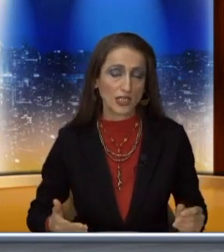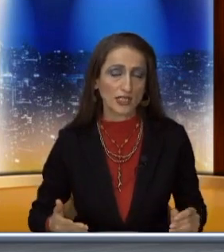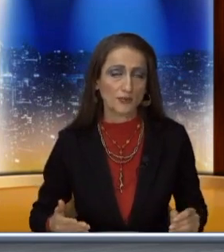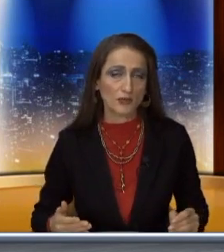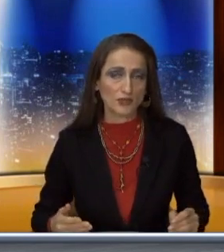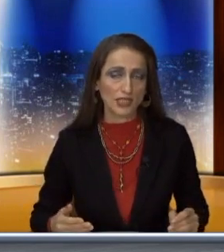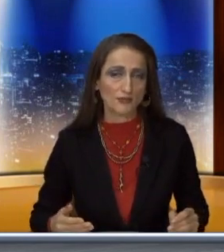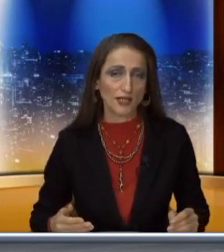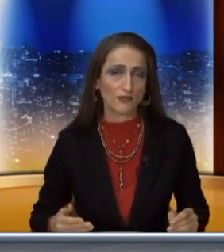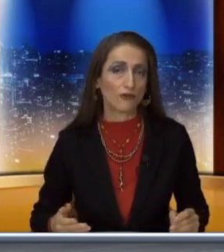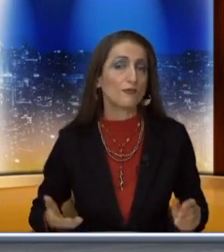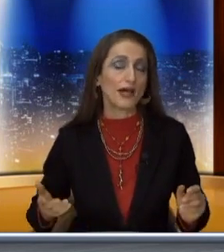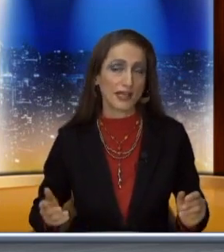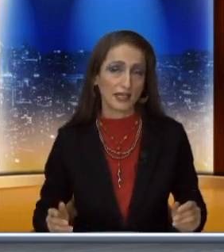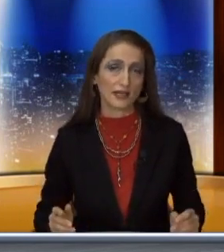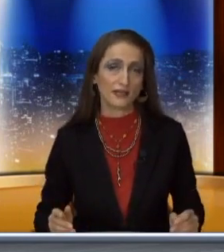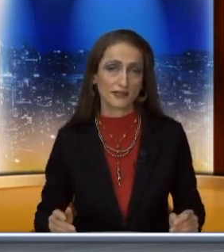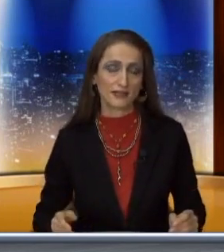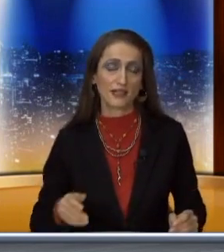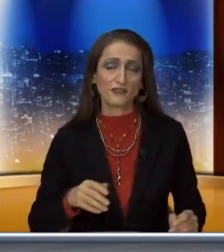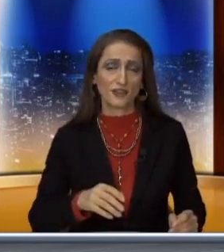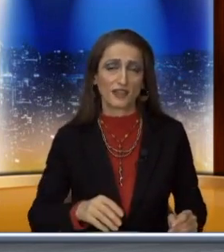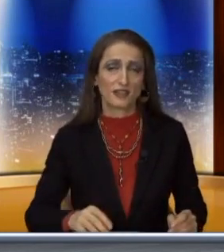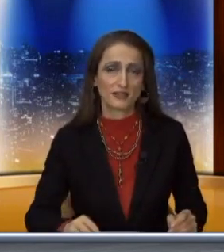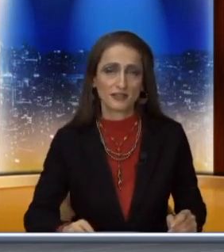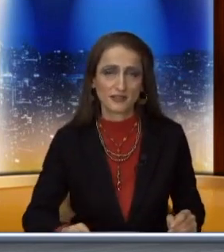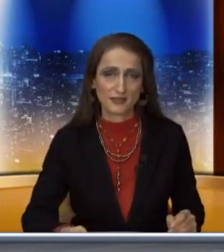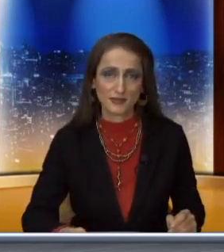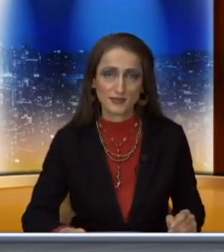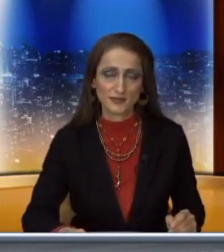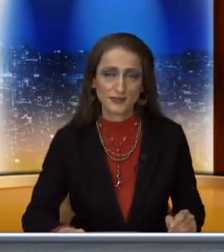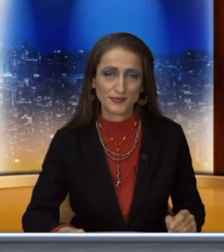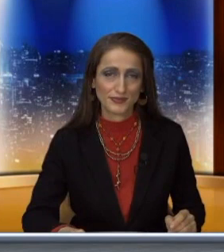أكثر مشتركة بالمستقبل، وما هي؟ اتفضل.